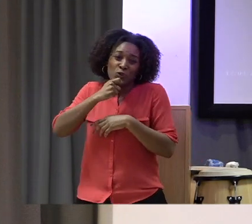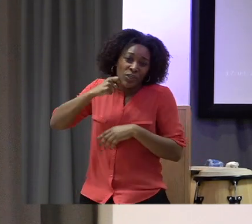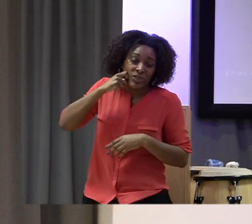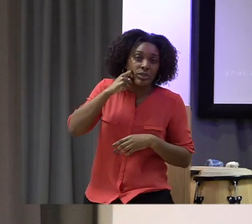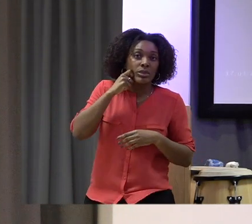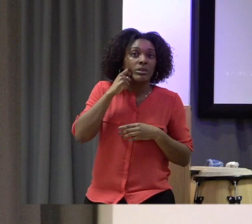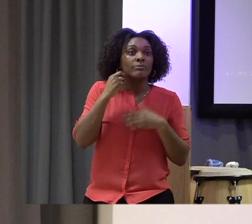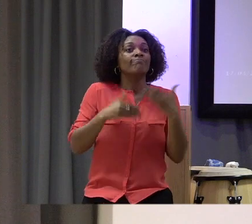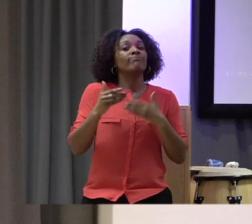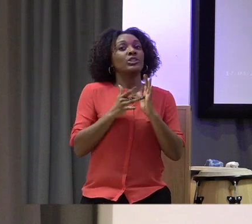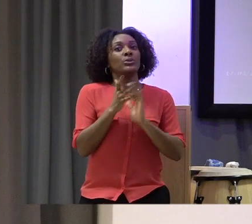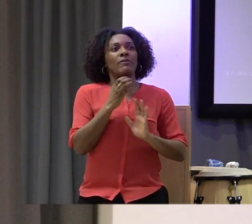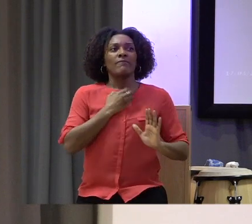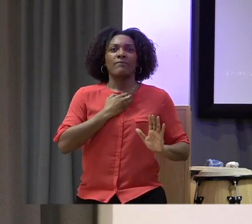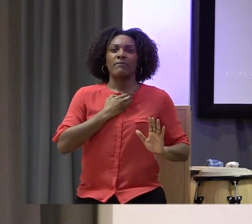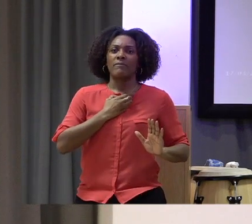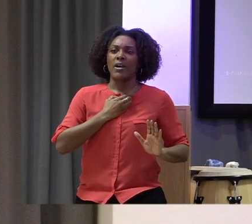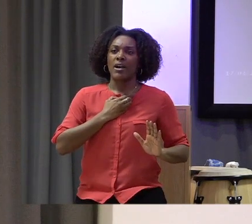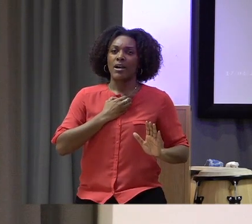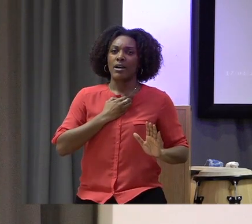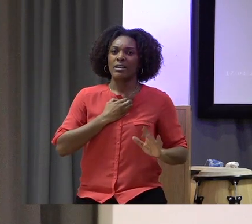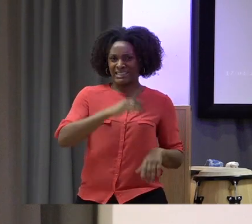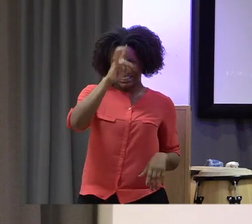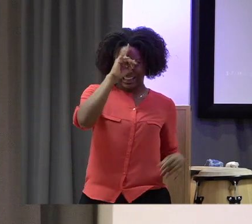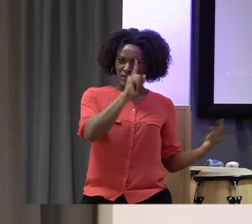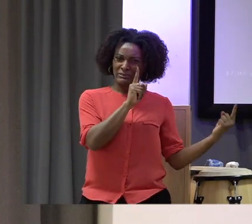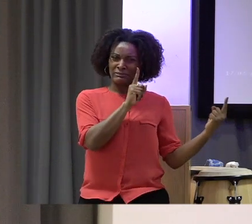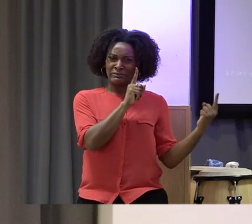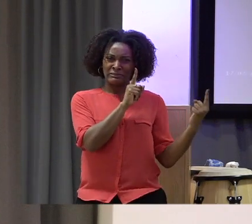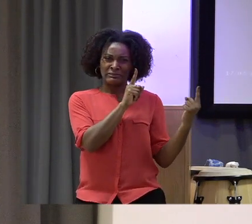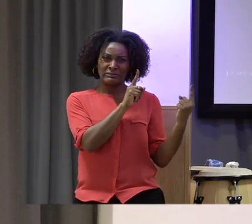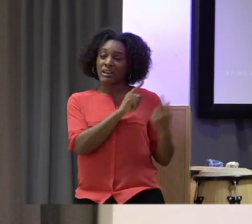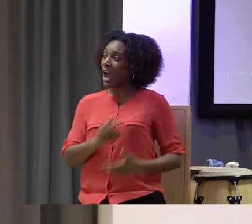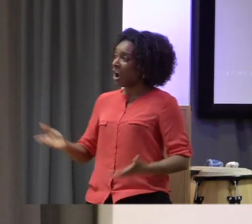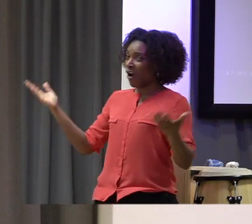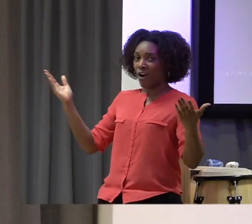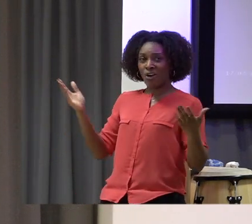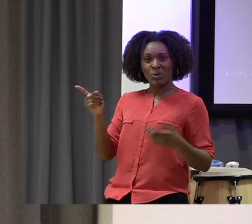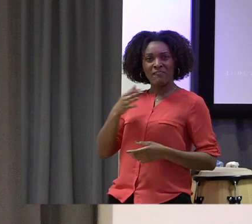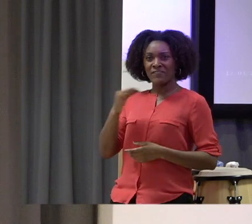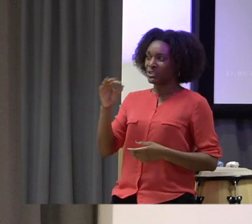faim. Le tentateur s'étant approché, lui dit, « Si tu es fils de Dieu,